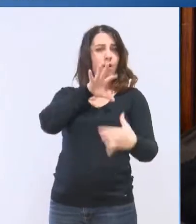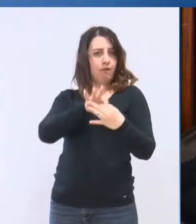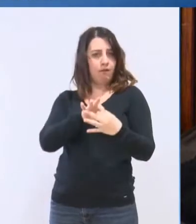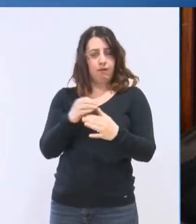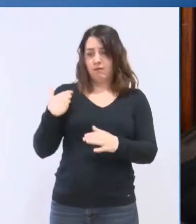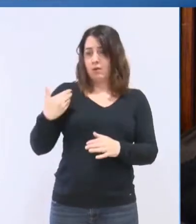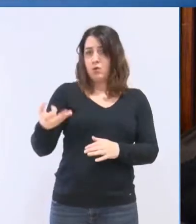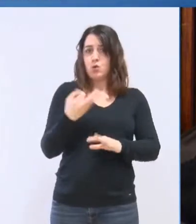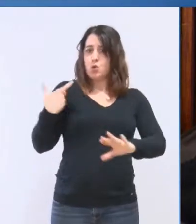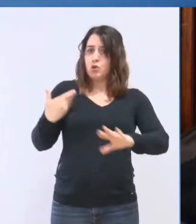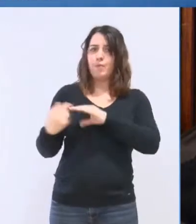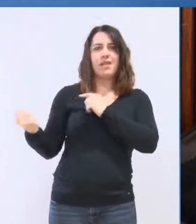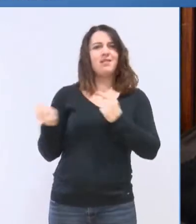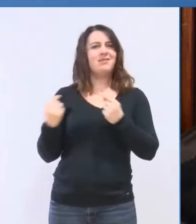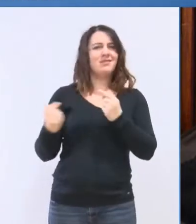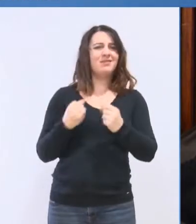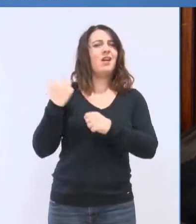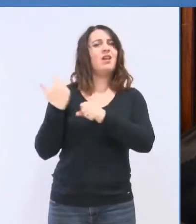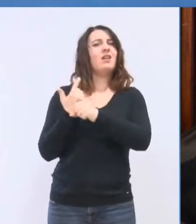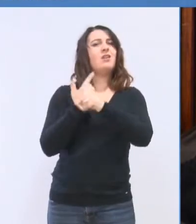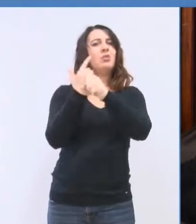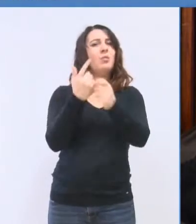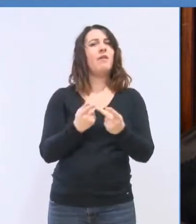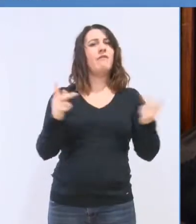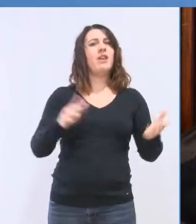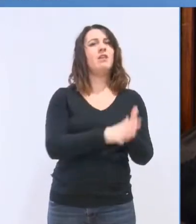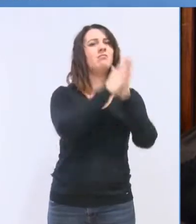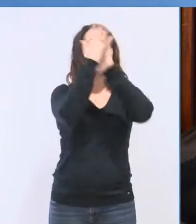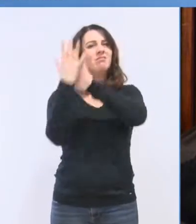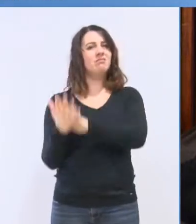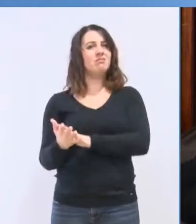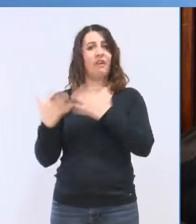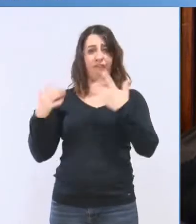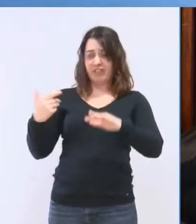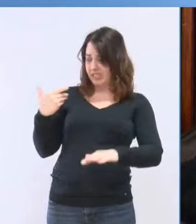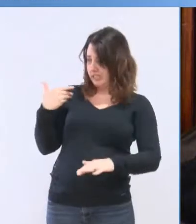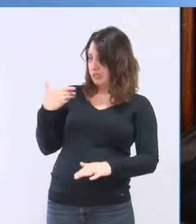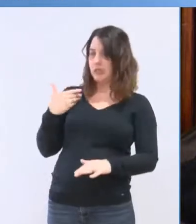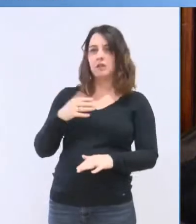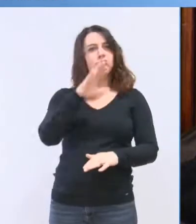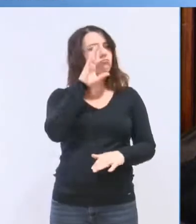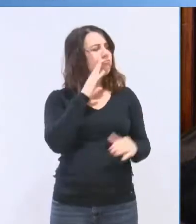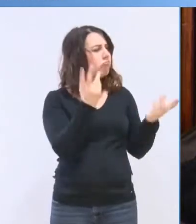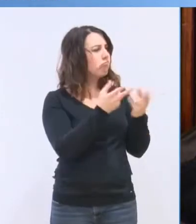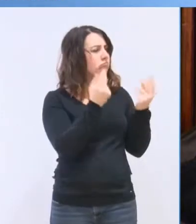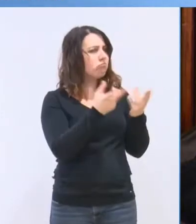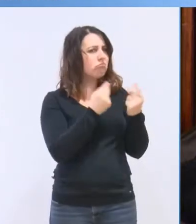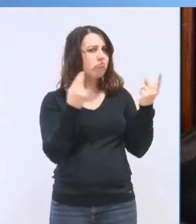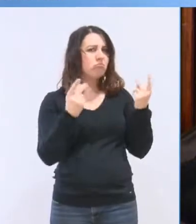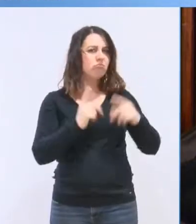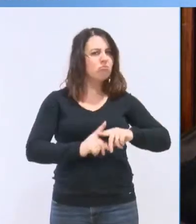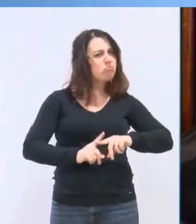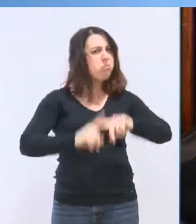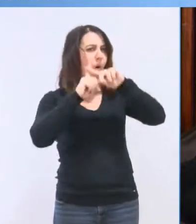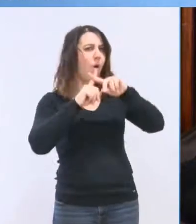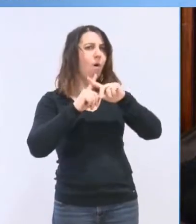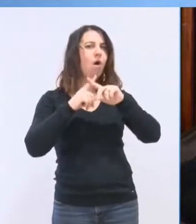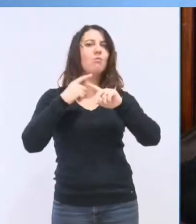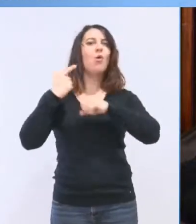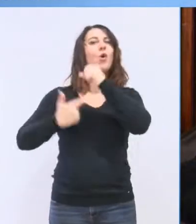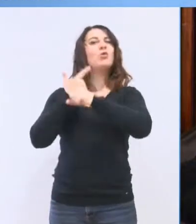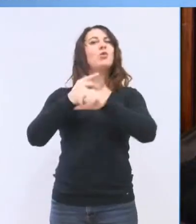une semaine de débat sur la Biennale des villes en transition. Est-ce que vous pouvez nous dire quels ont été les points forts de cette